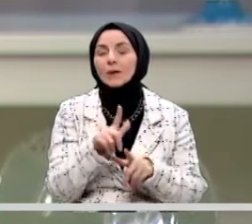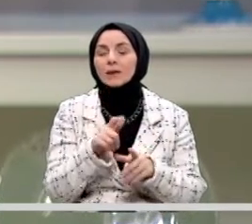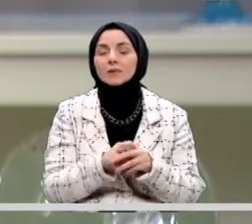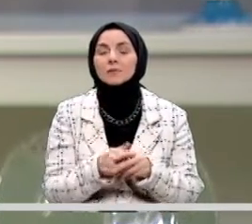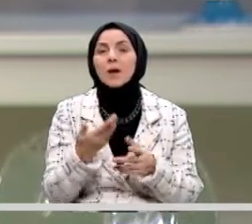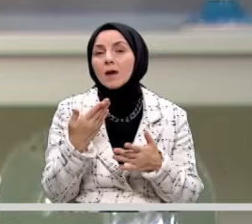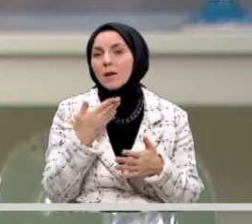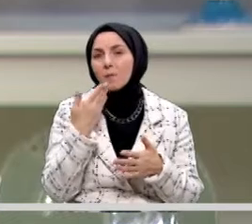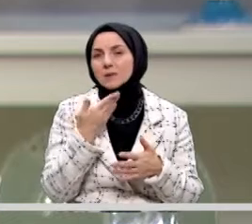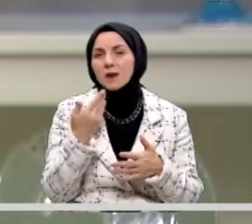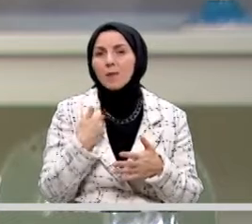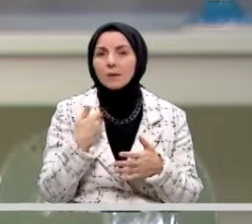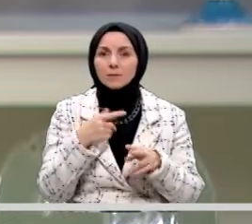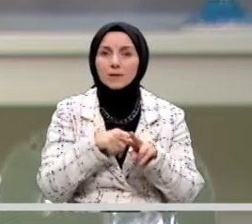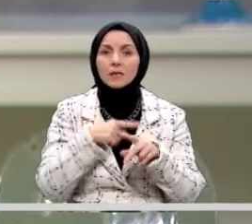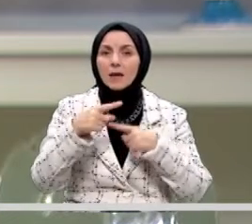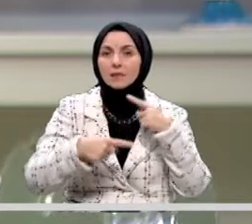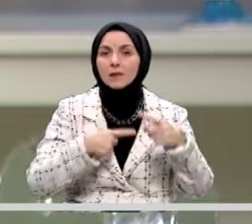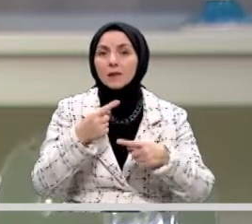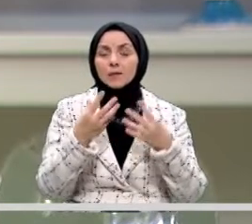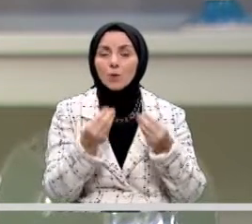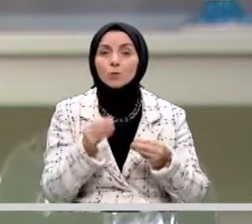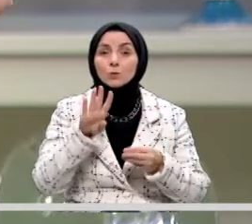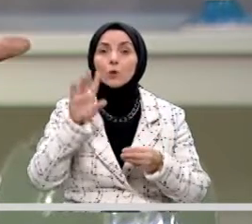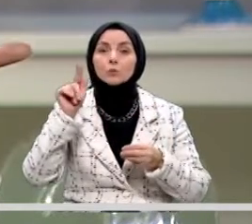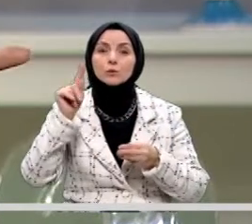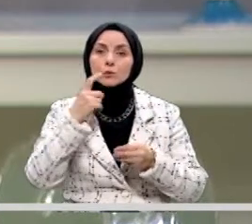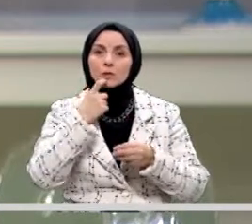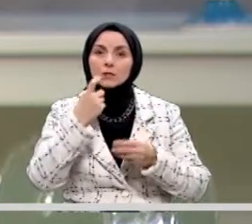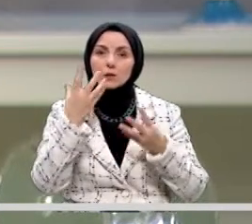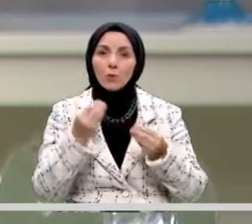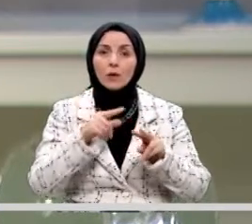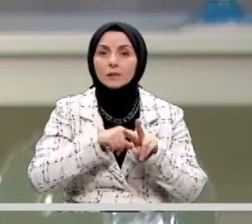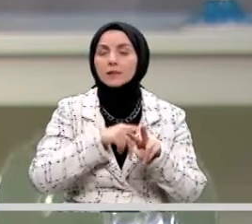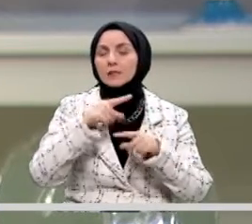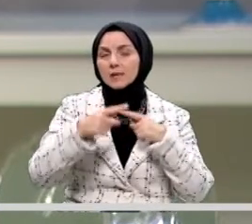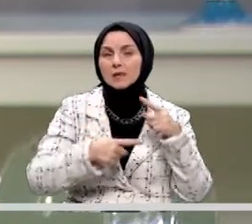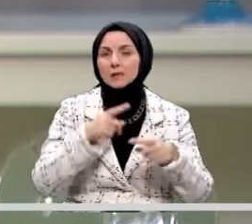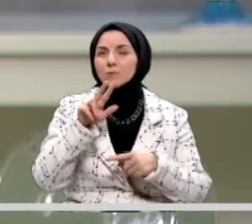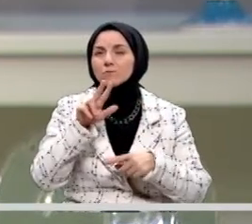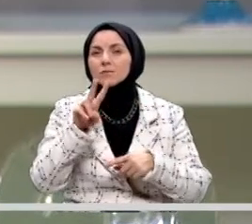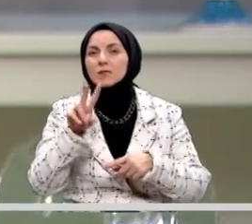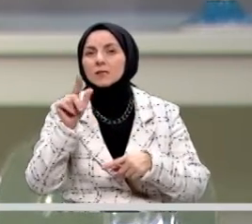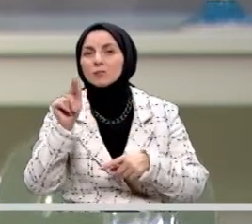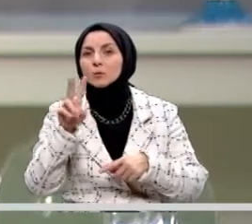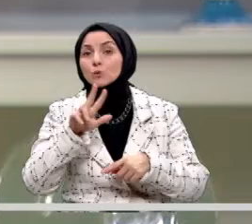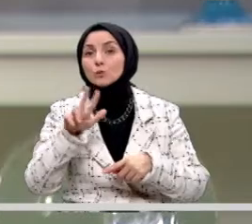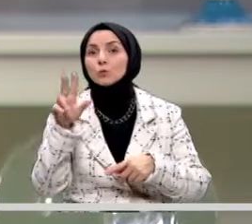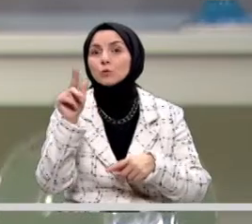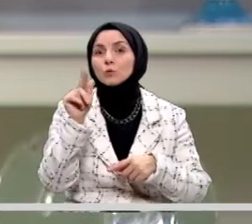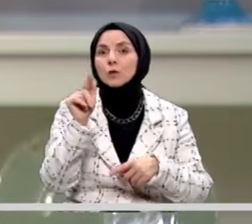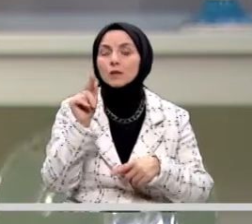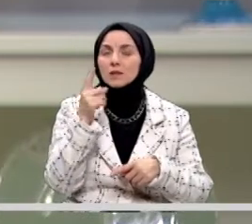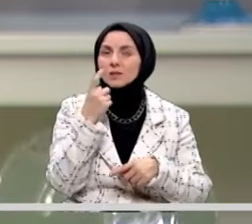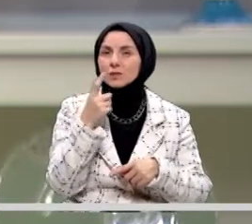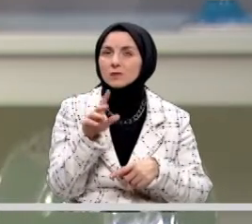benzer bir durum 4 buçuk yaşındaydı yeğenim kreşe başladı iki buçuk üçe yakın evde kardeşi var